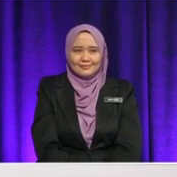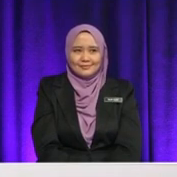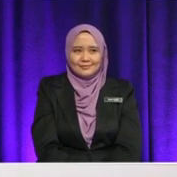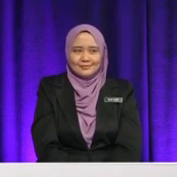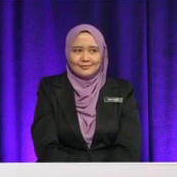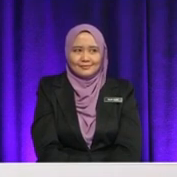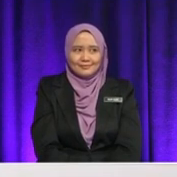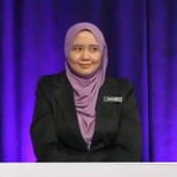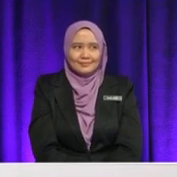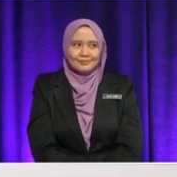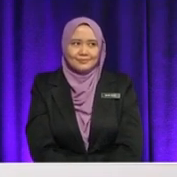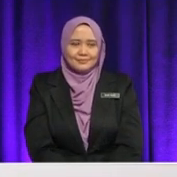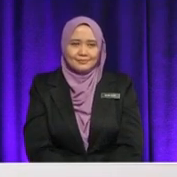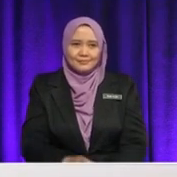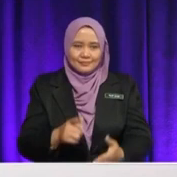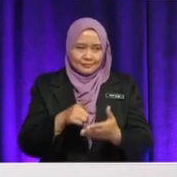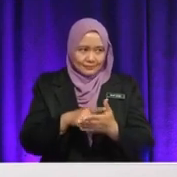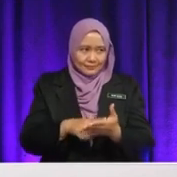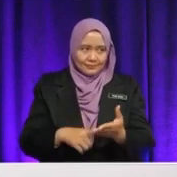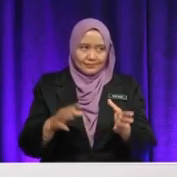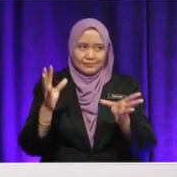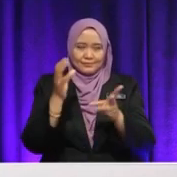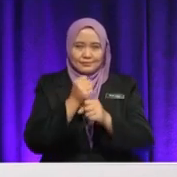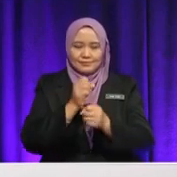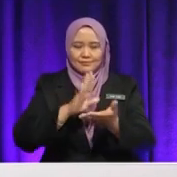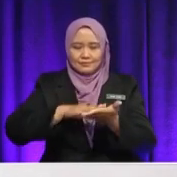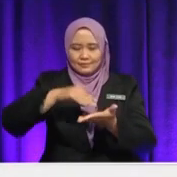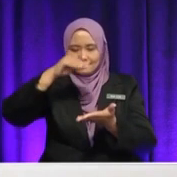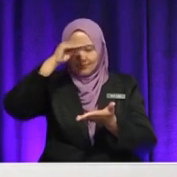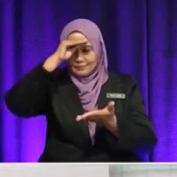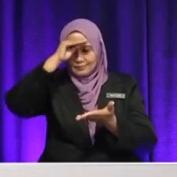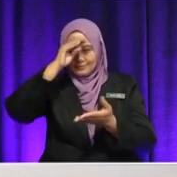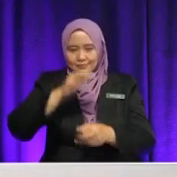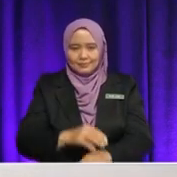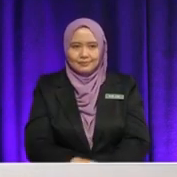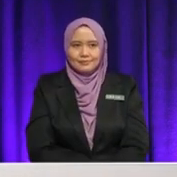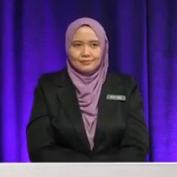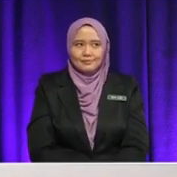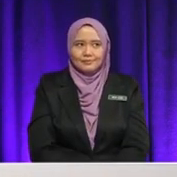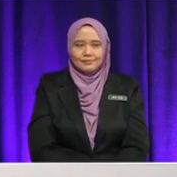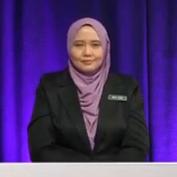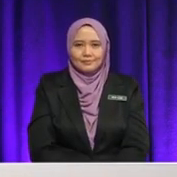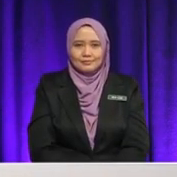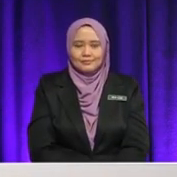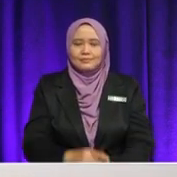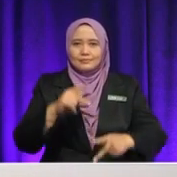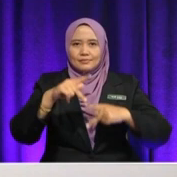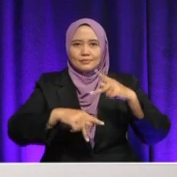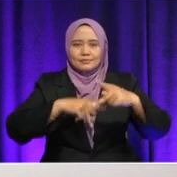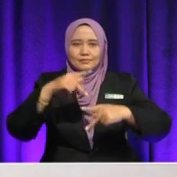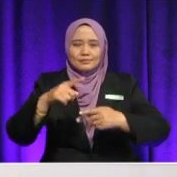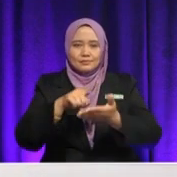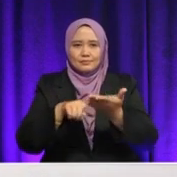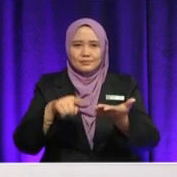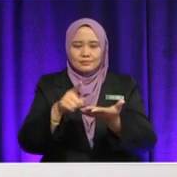Hai secara ringkasnya apa yang saya dapat belajar dicatat baju pada hari ini telah selesai pilihanraya umum